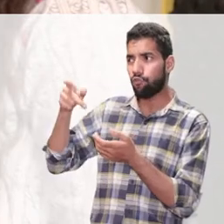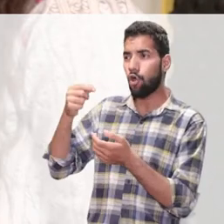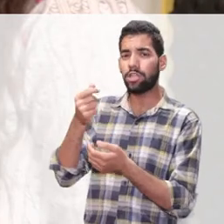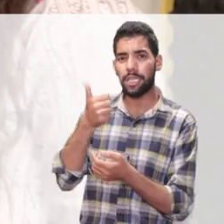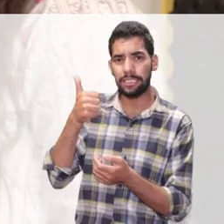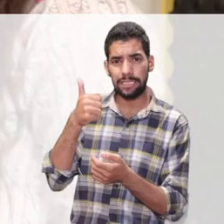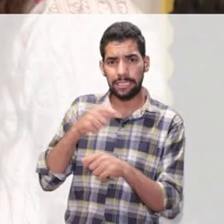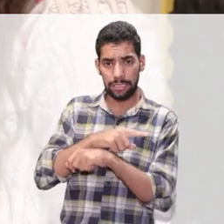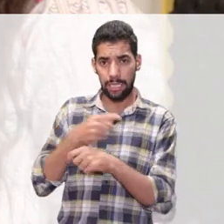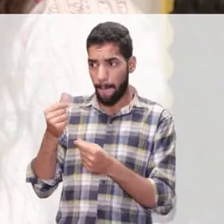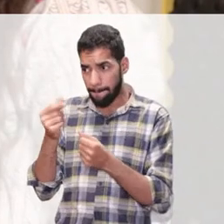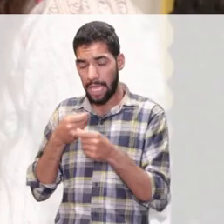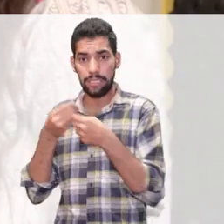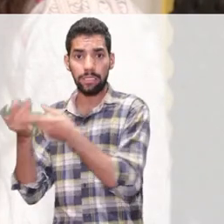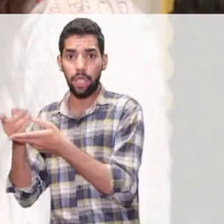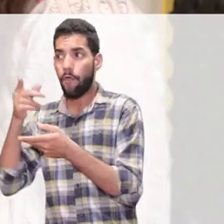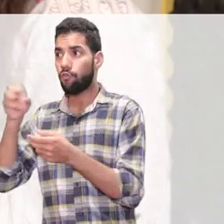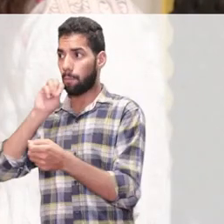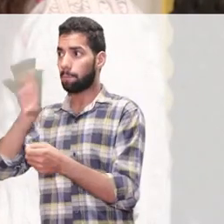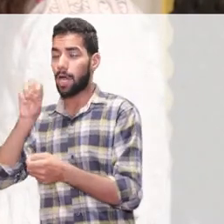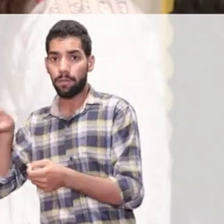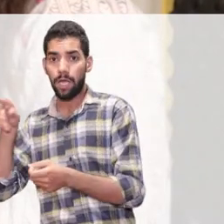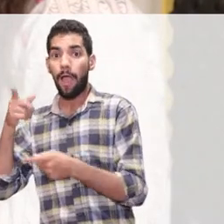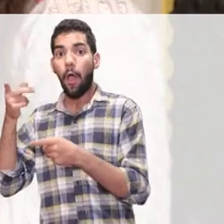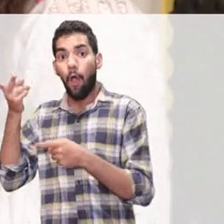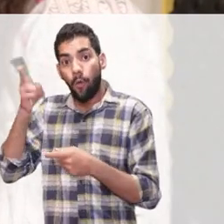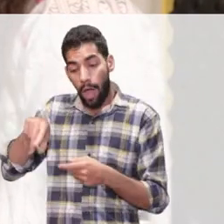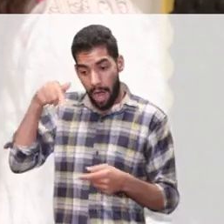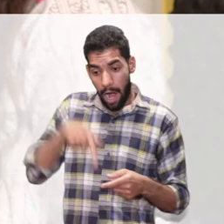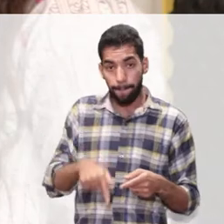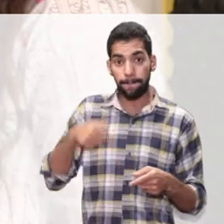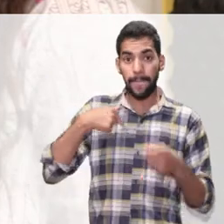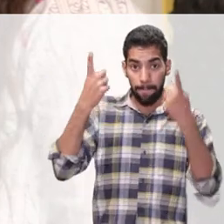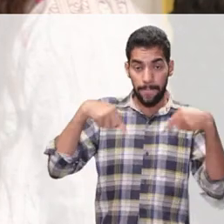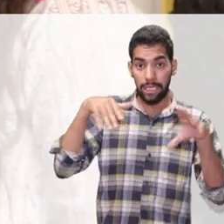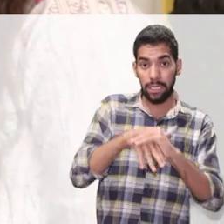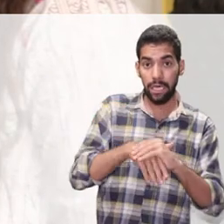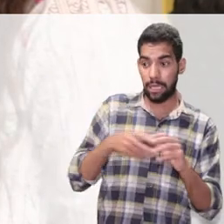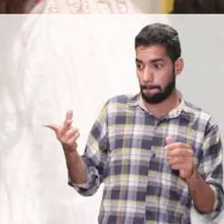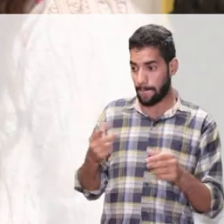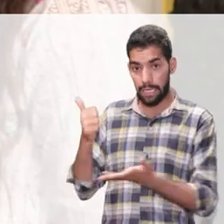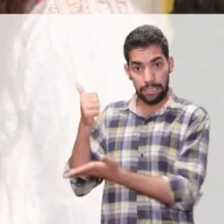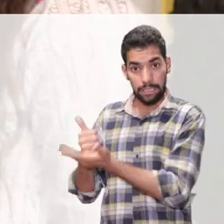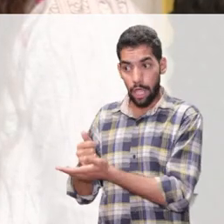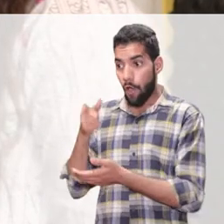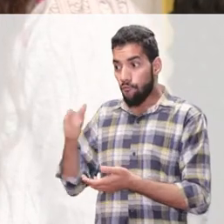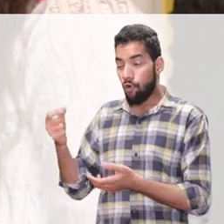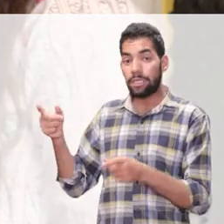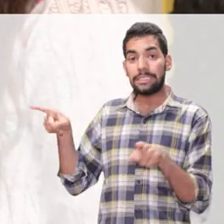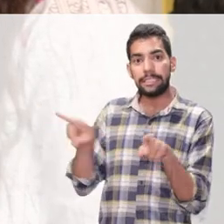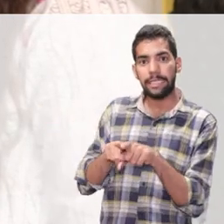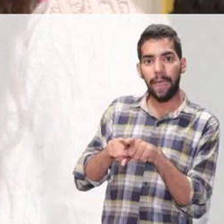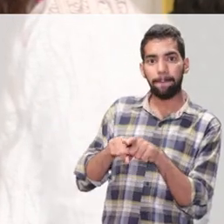हर तथा जीवन में गुजरते अब कभी इस रहेगा मुख्य संपत्ति है जो है न तुझे टर्न ऑफ बिजनेस कटनी